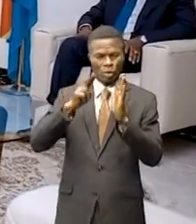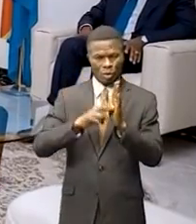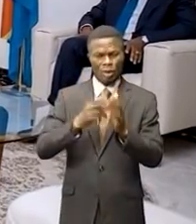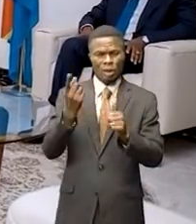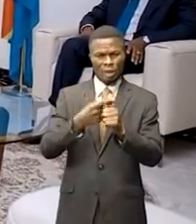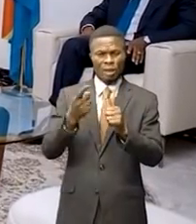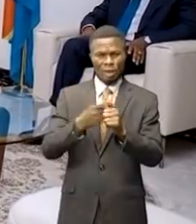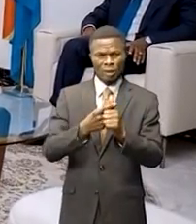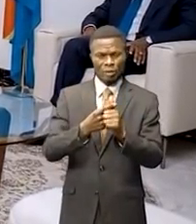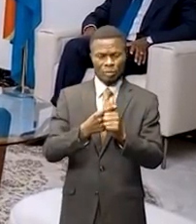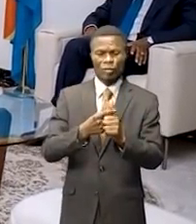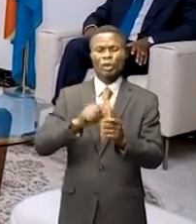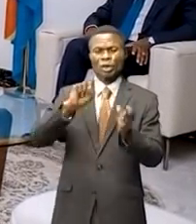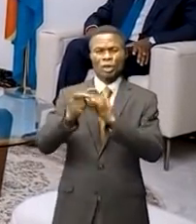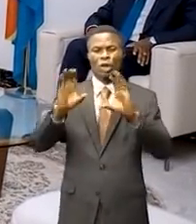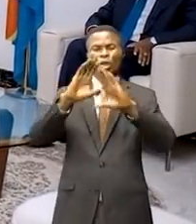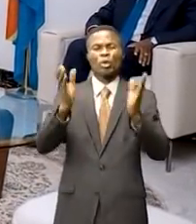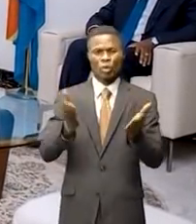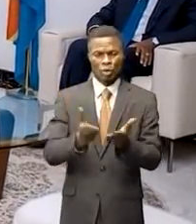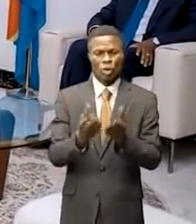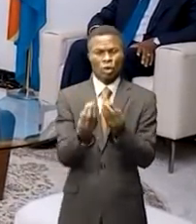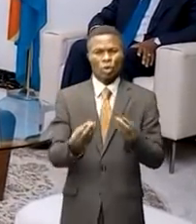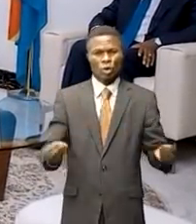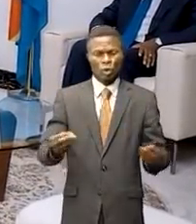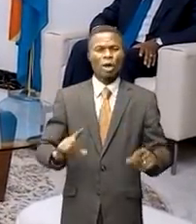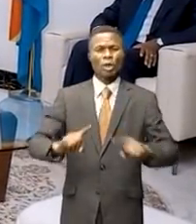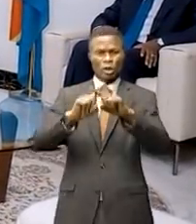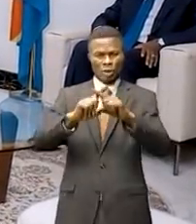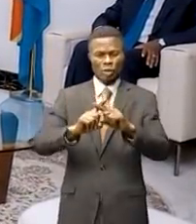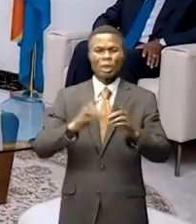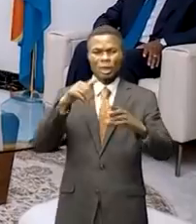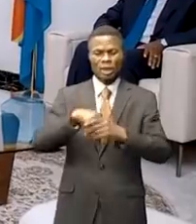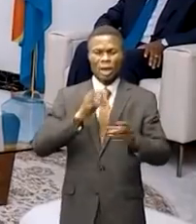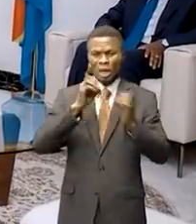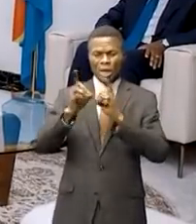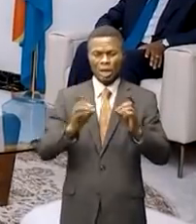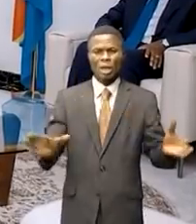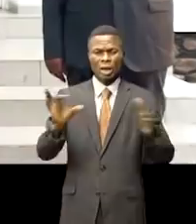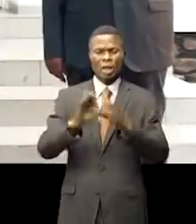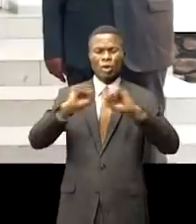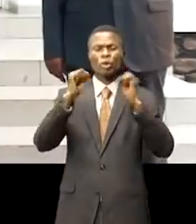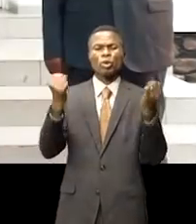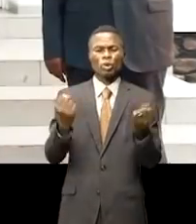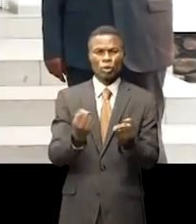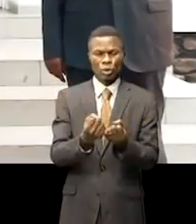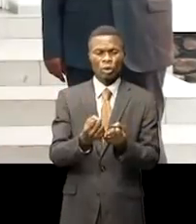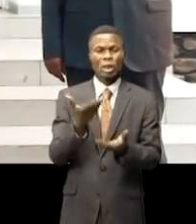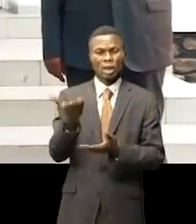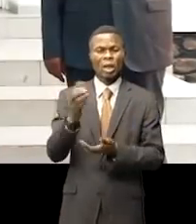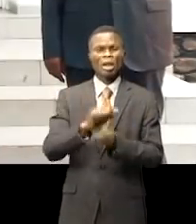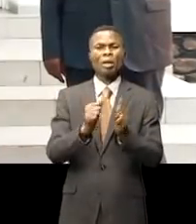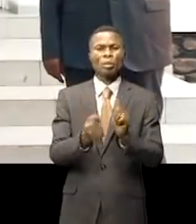entre autres éléments du communauté la résolution des conflits par le dialogue et la cohésion sociale il était question